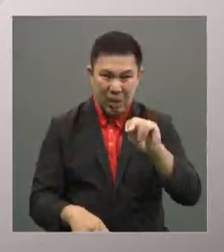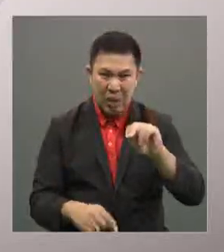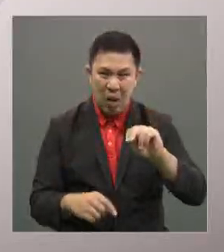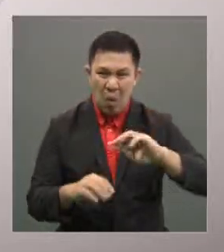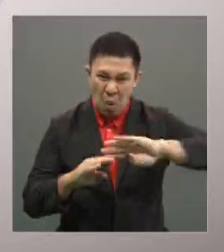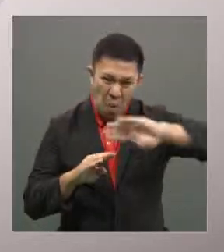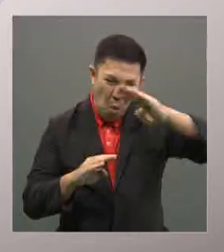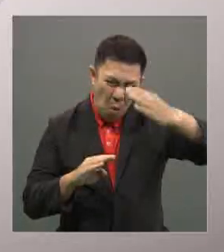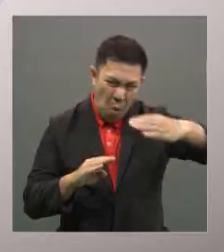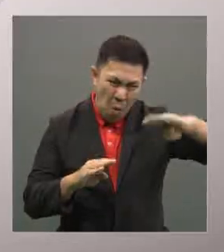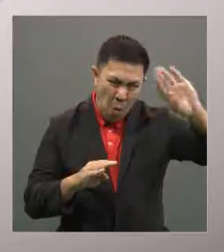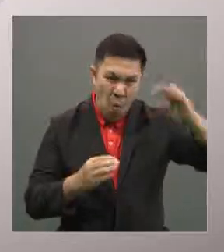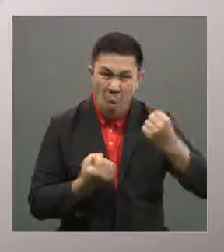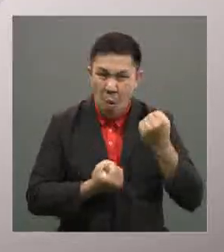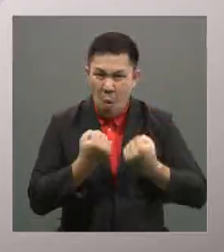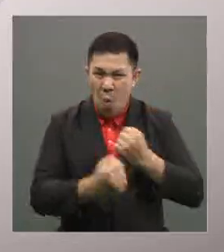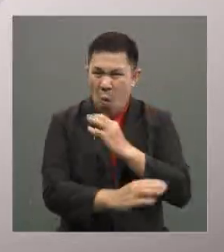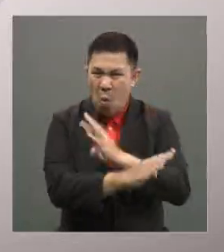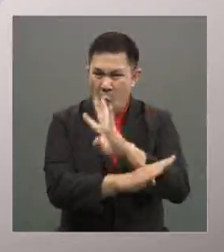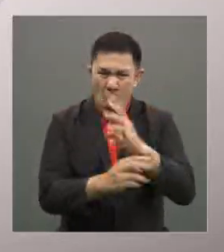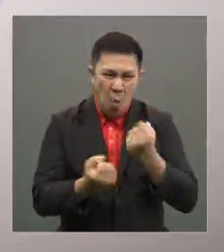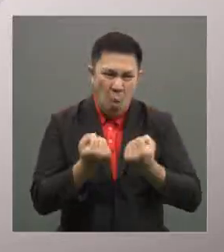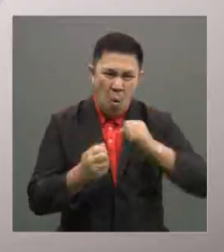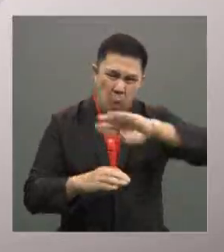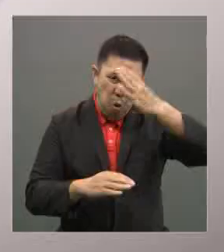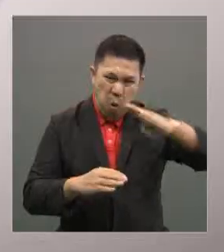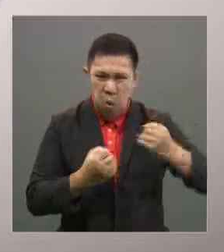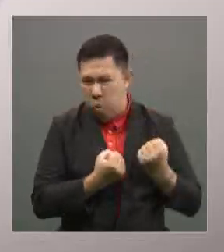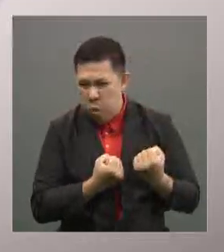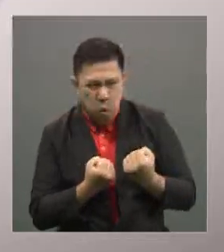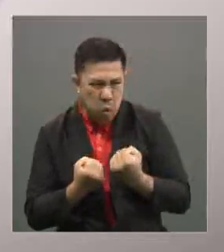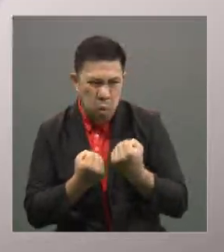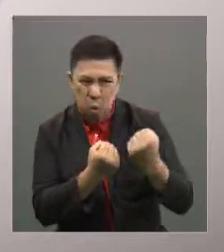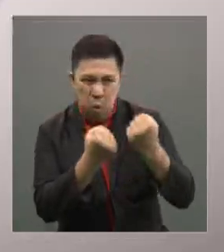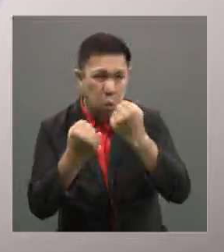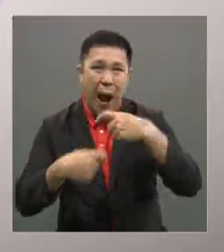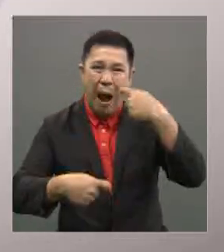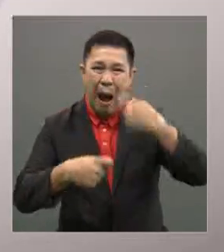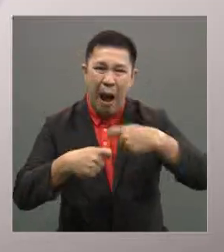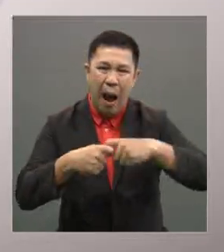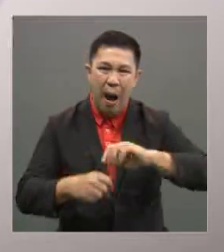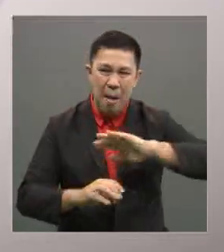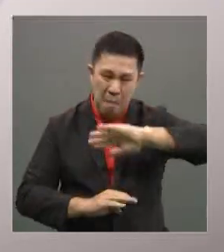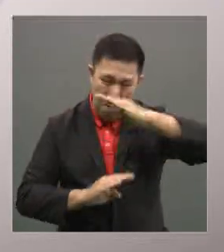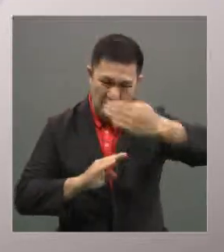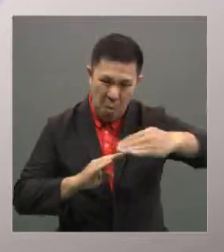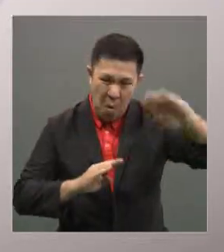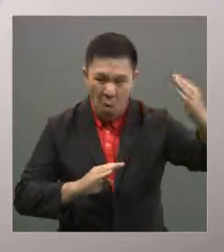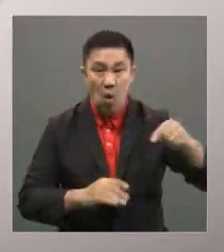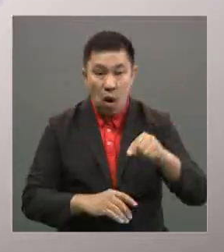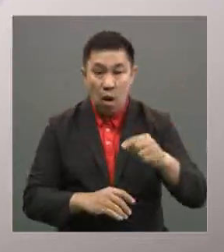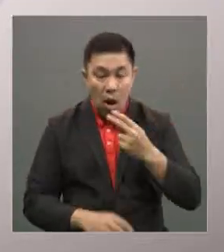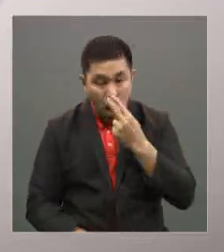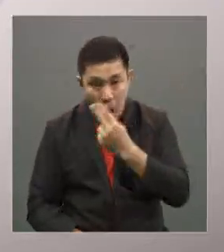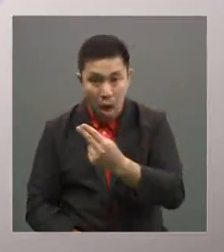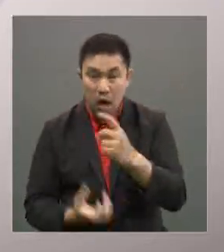ฮะคือต้องใช้แบบรถขับเคลื่อน4ล้ออ่ะนะฮะคือเป็นพื้นที่ที่เข้าไปก็ลำบากแต่ว่าอเป็นป่าเลยเข้าไปถึงเนี่ยปรากฏว่า